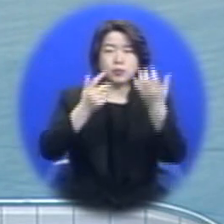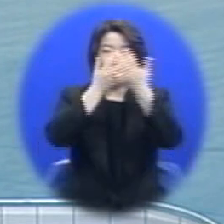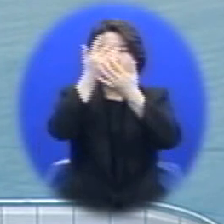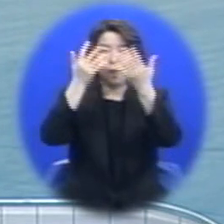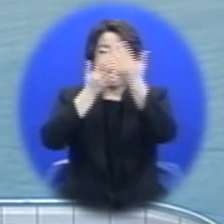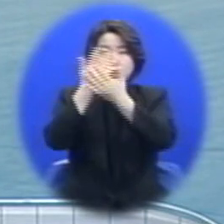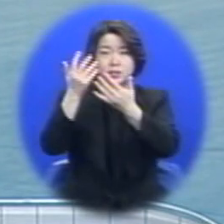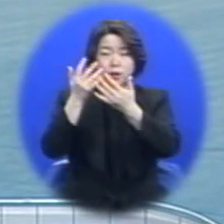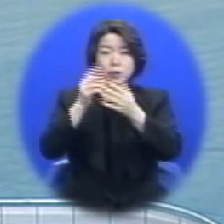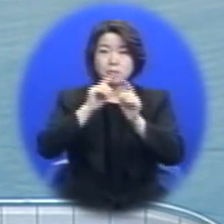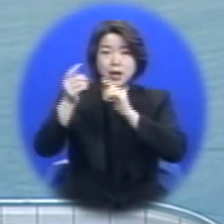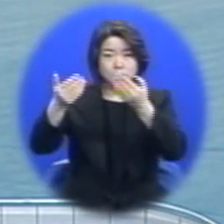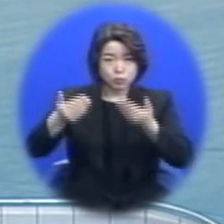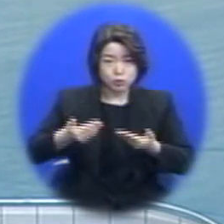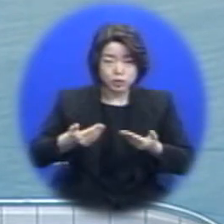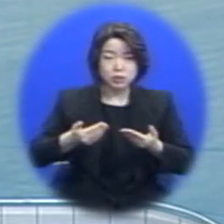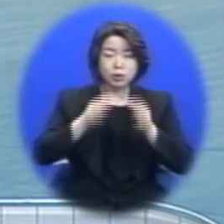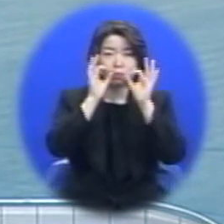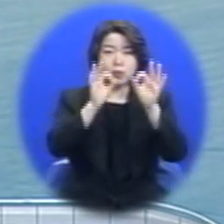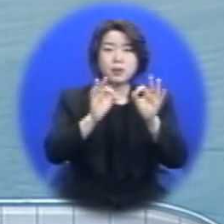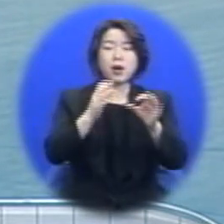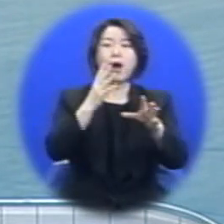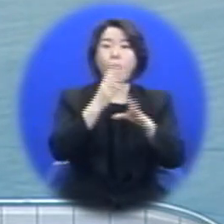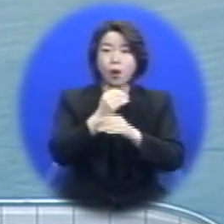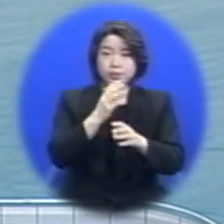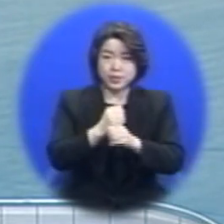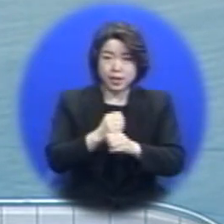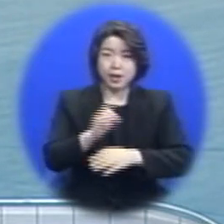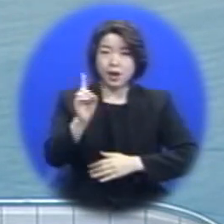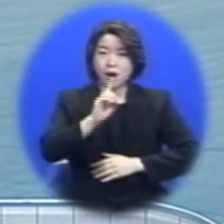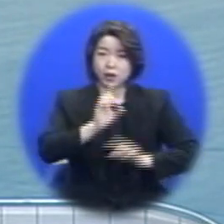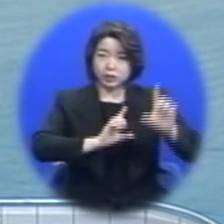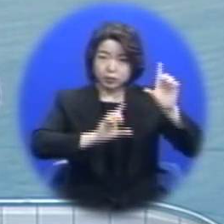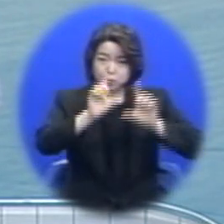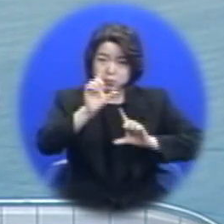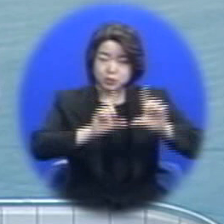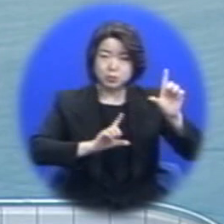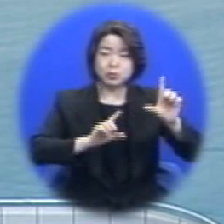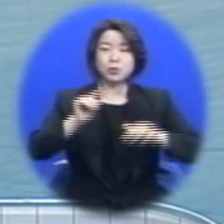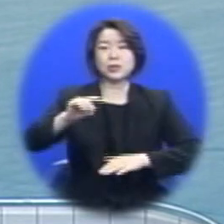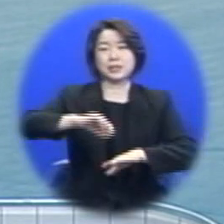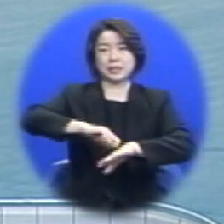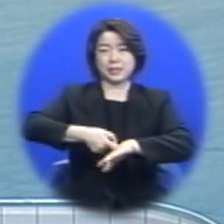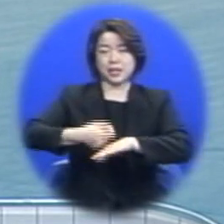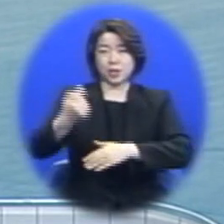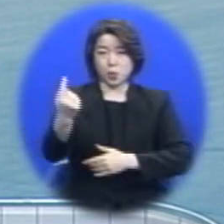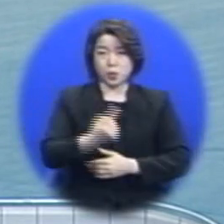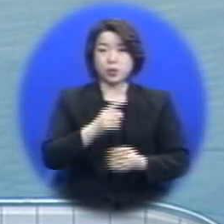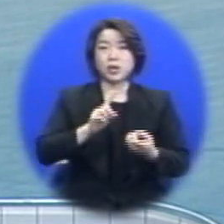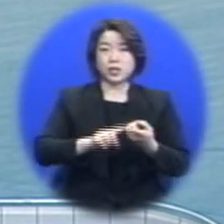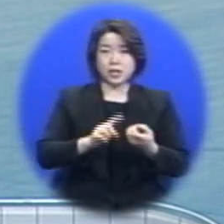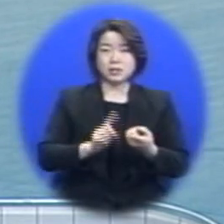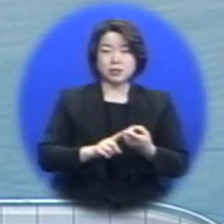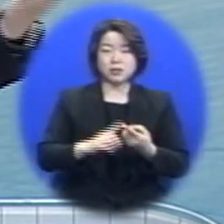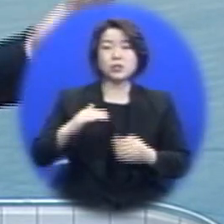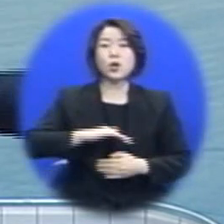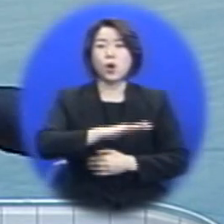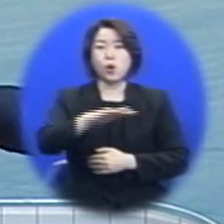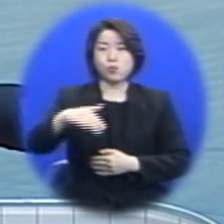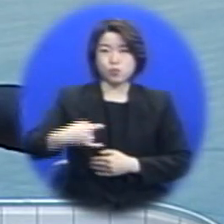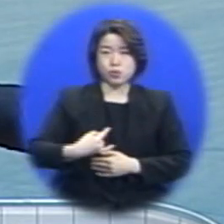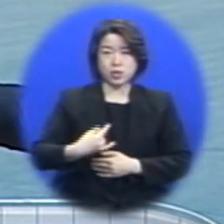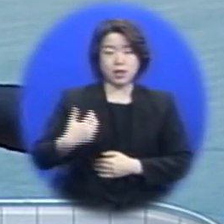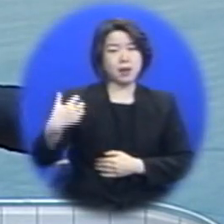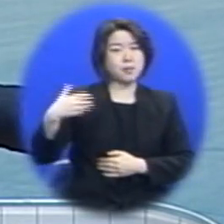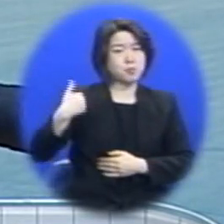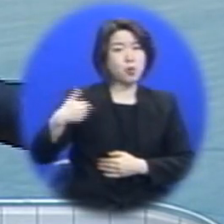보면 정확하게 언제 어떤 모습으로 그 재앙이 임할 것인가에 대해서는 우리에게 모르게